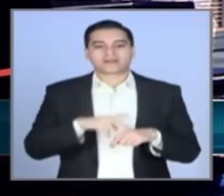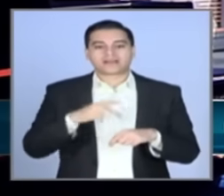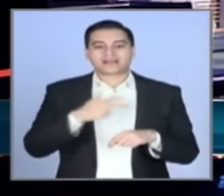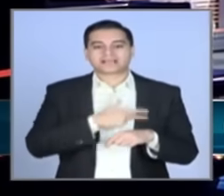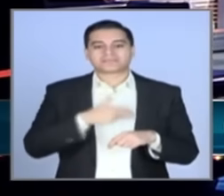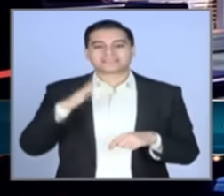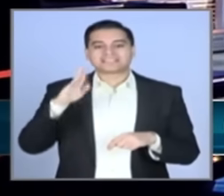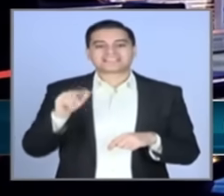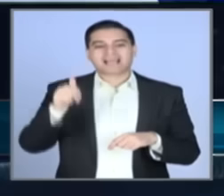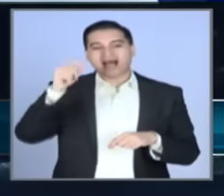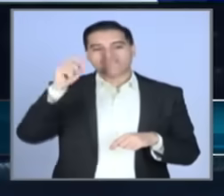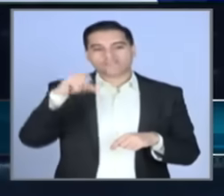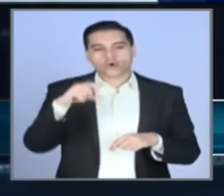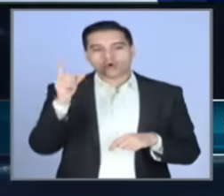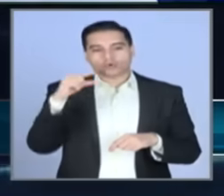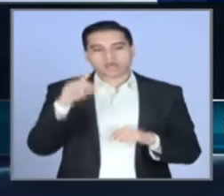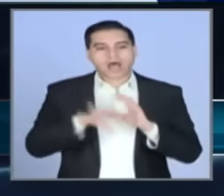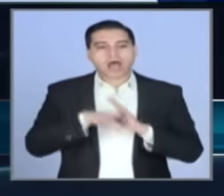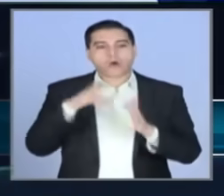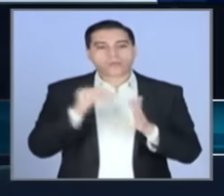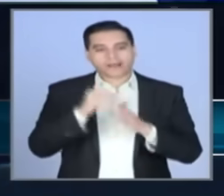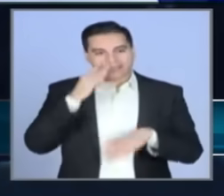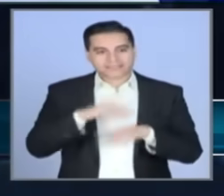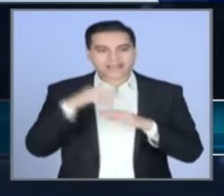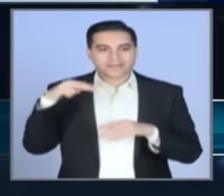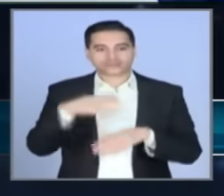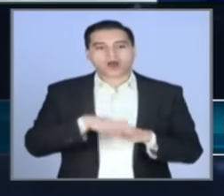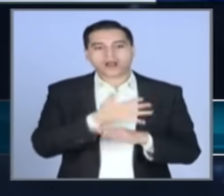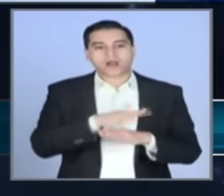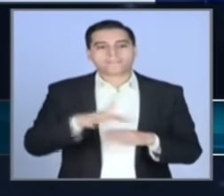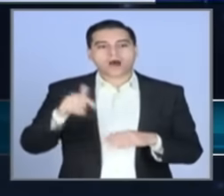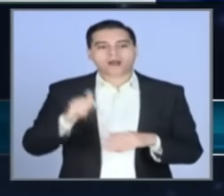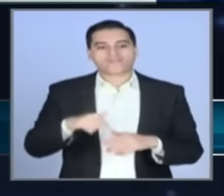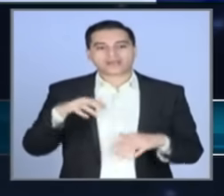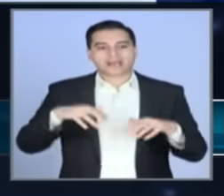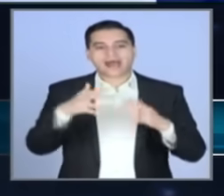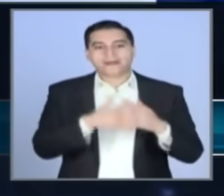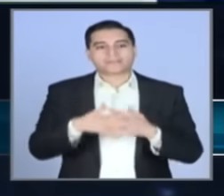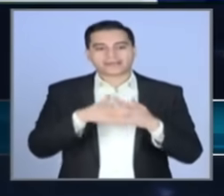إنسان يمشي على طول أحد أنهار أمريكا الجنوبية، فما هو؟